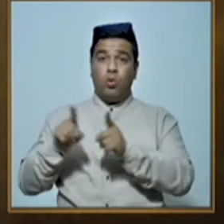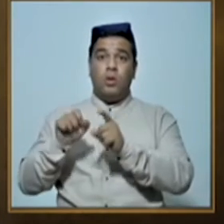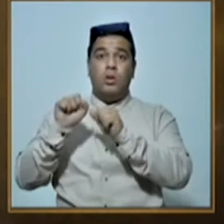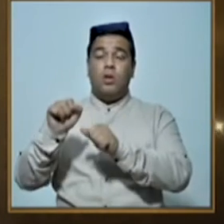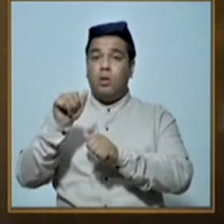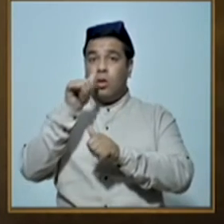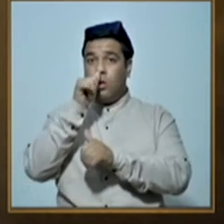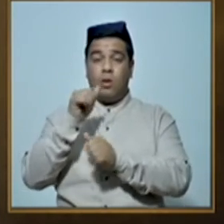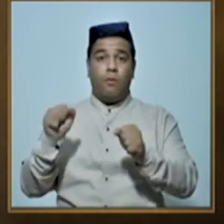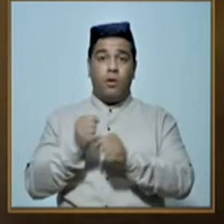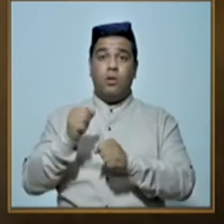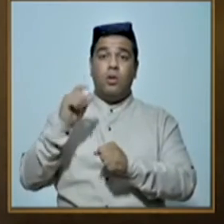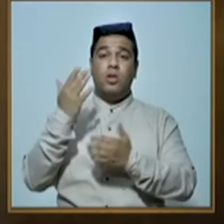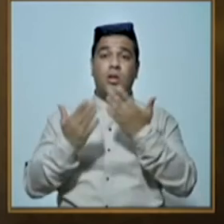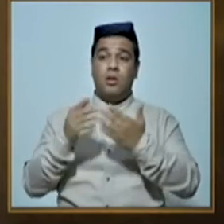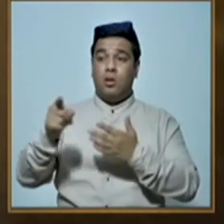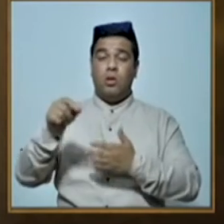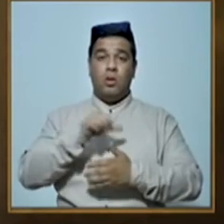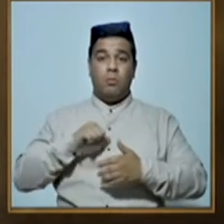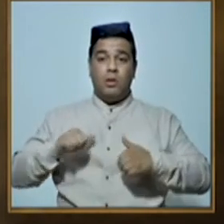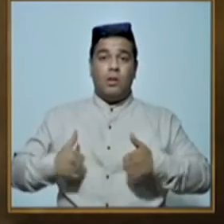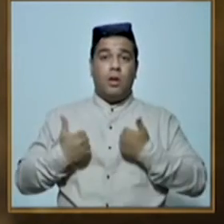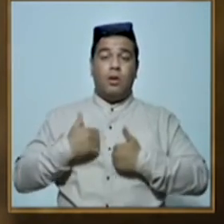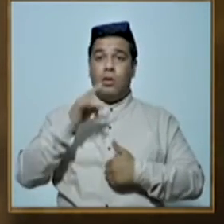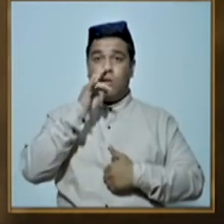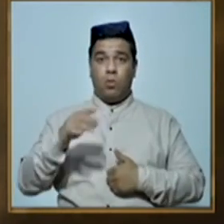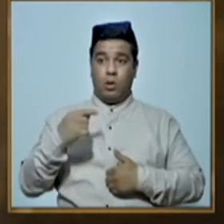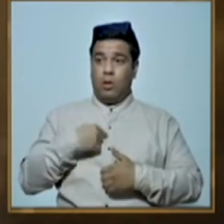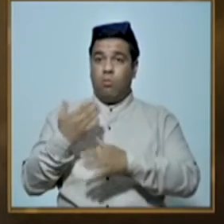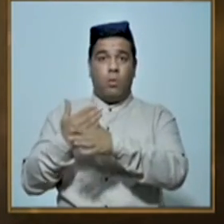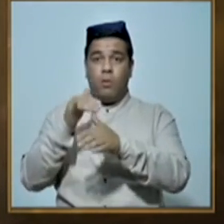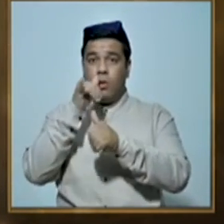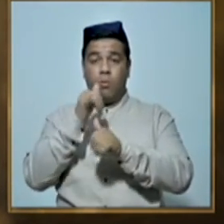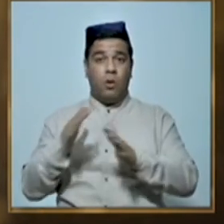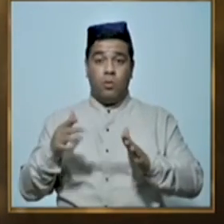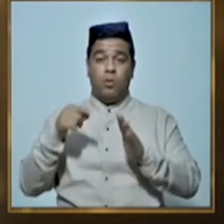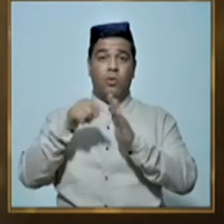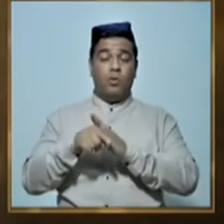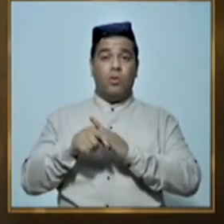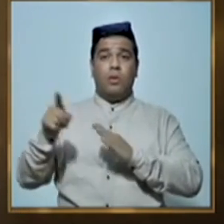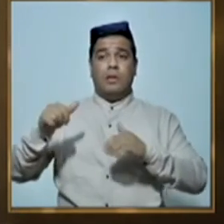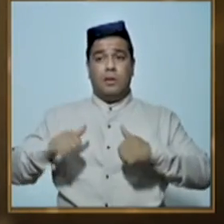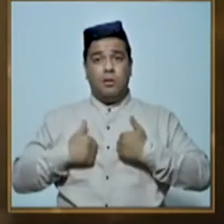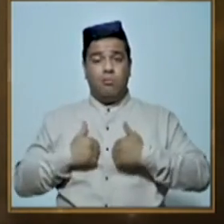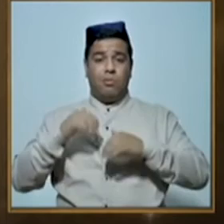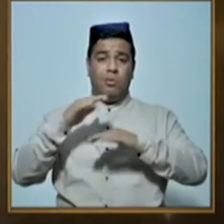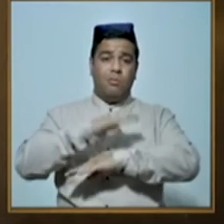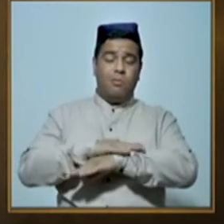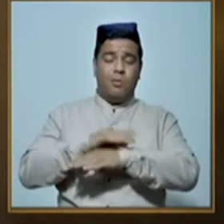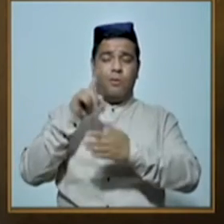Fatimaga nasihat qilyaptilar. O'zingni amal qilmani qo'limdan ichiga kelmaydi, senga bu narsa qila olmayman. Xo'p, boshqa nasablar nima qilib beradi endi